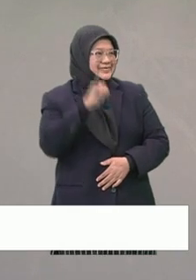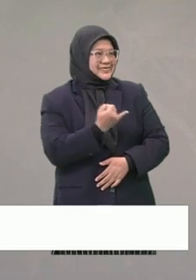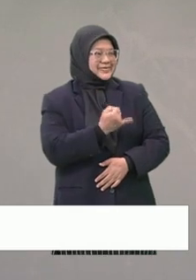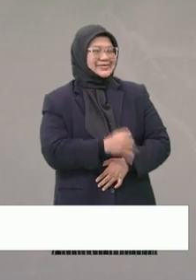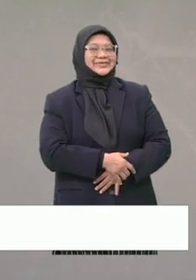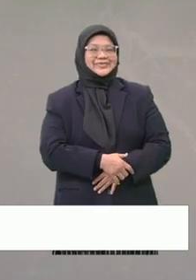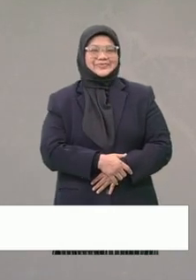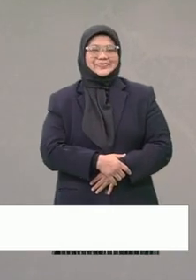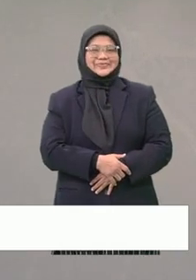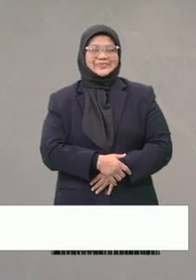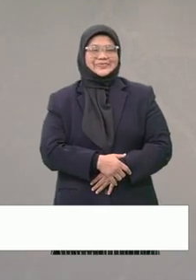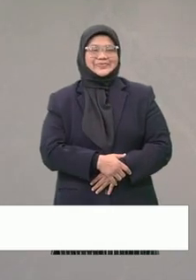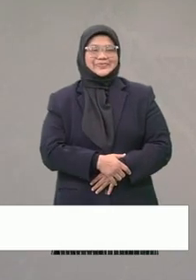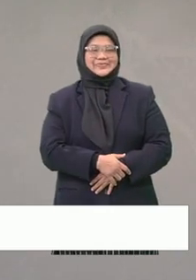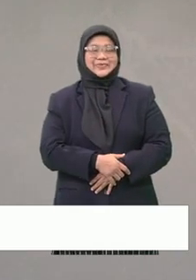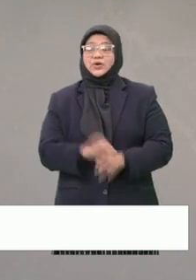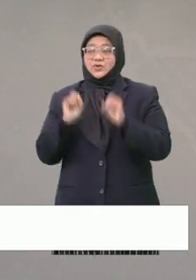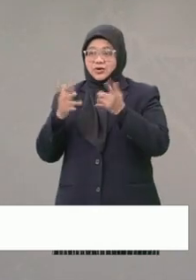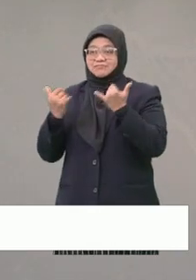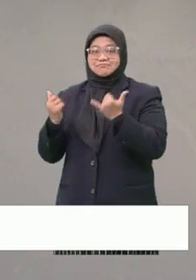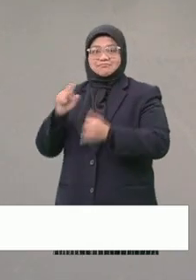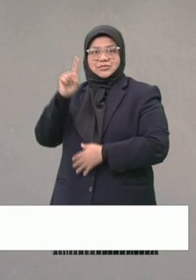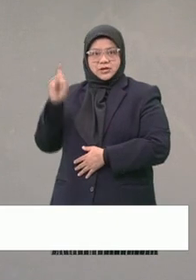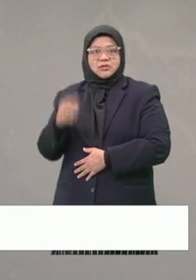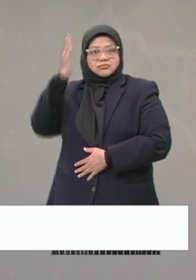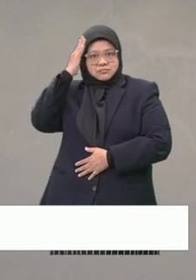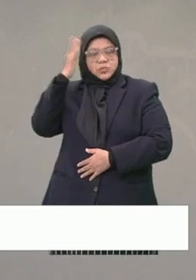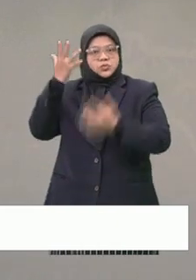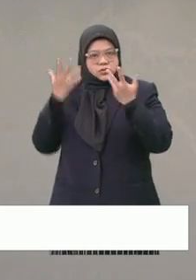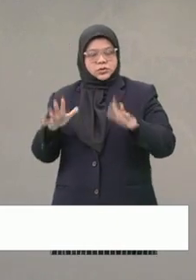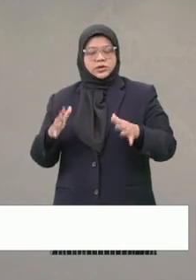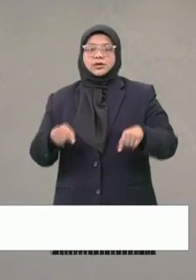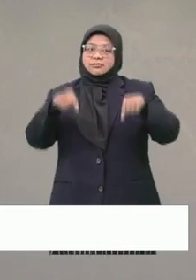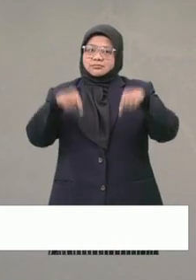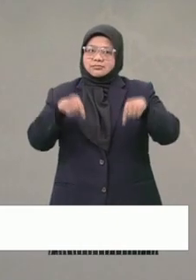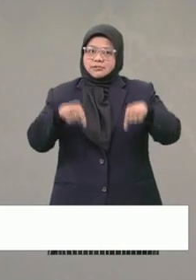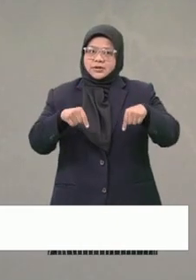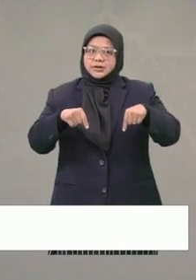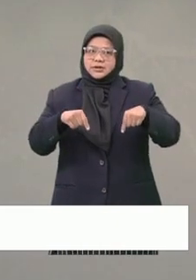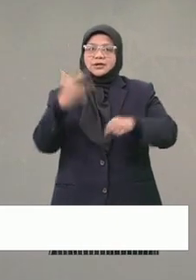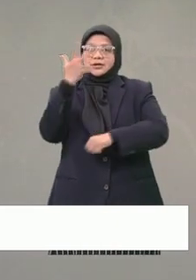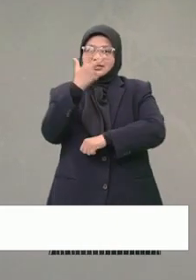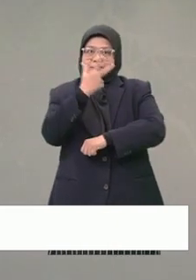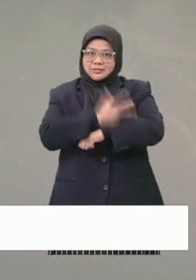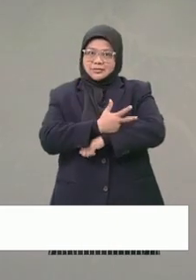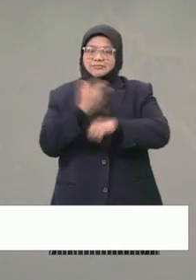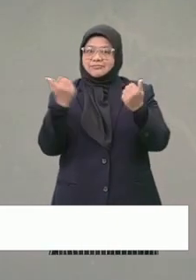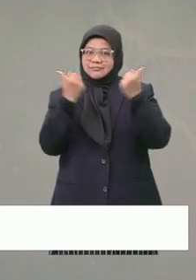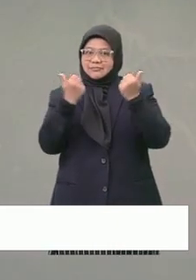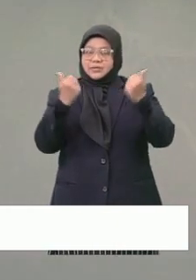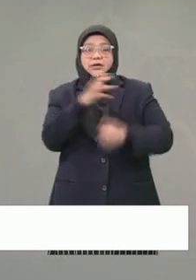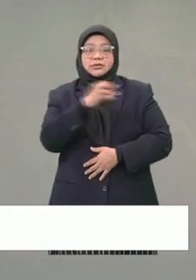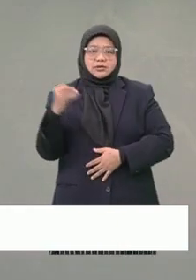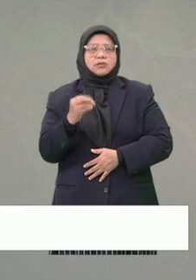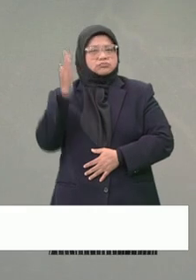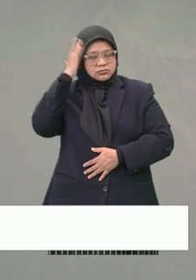juga untuk awak dan Awani. Baiklah Muhaizan, kita pun sedia maklum bahawa hari ini adalah Syawal yang ketiga dan kita menjangkakan